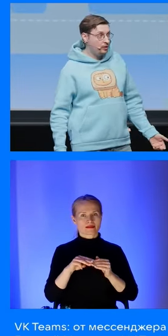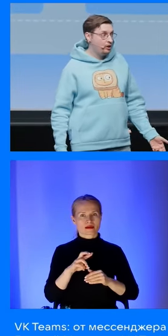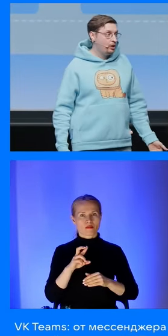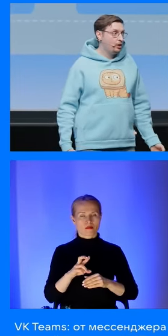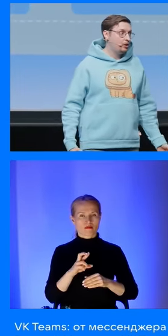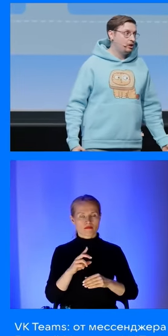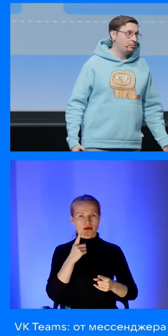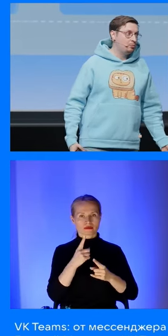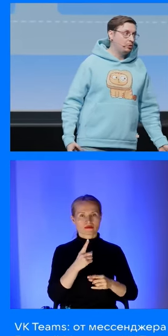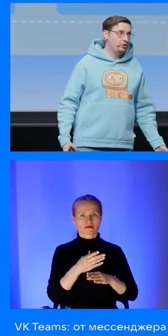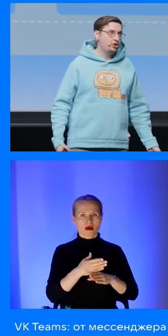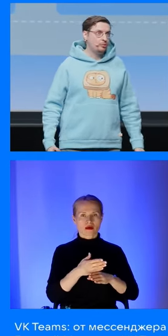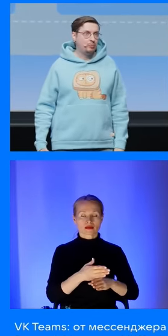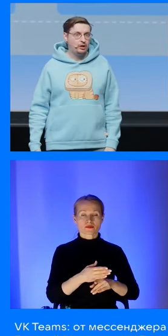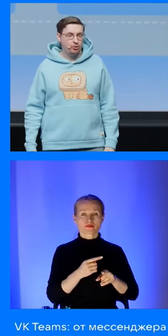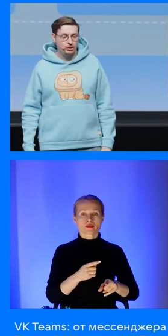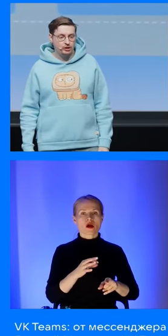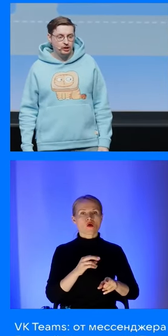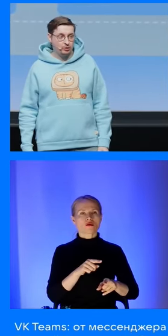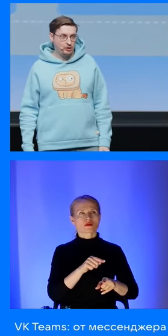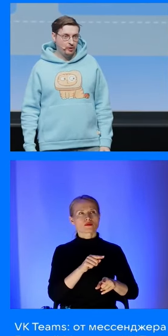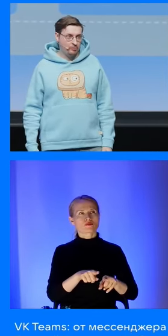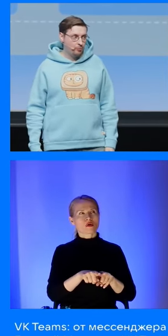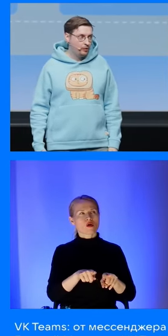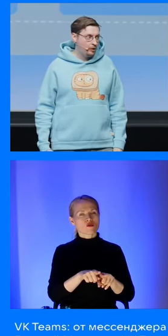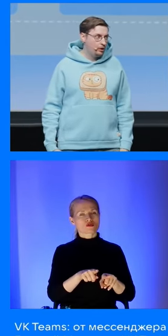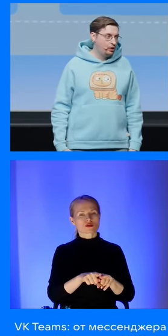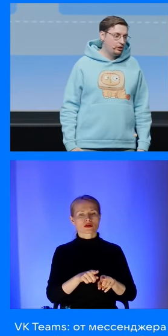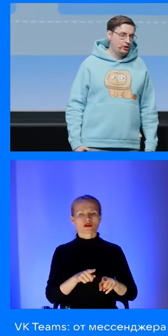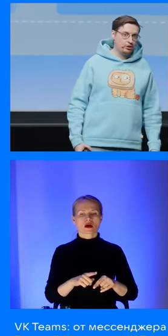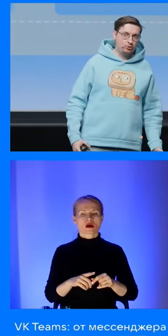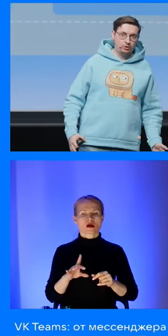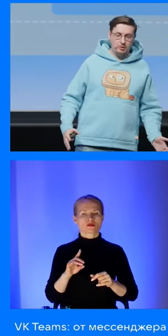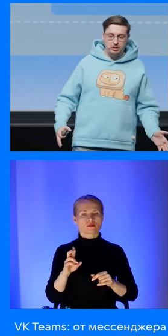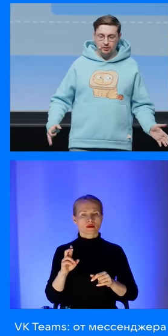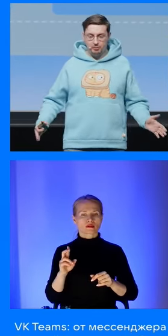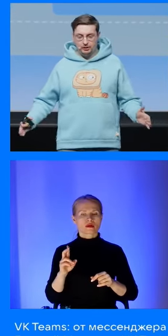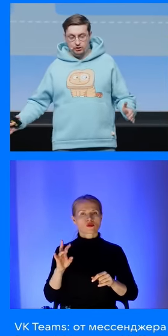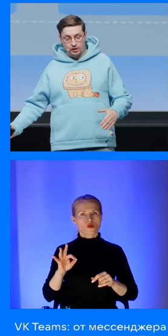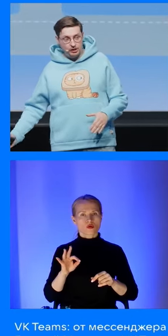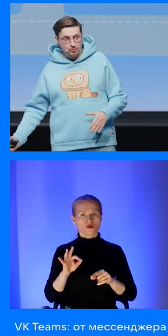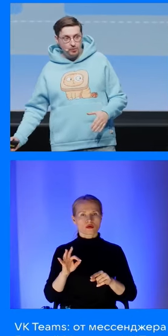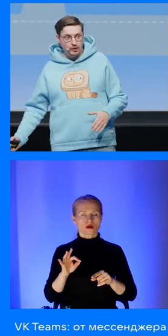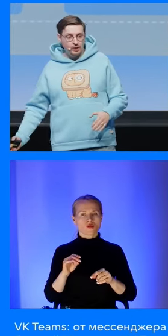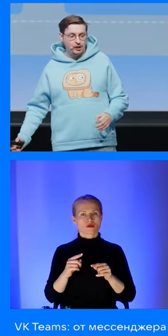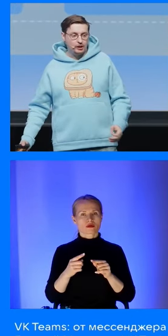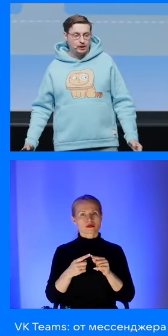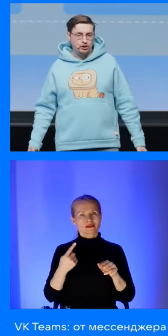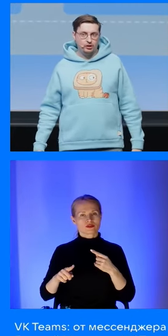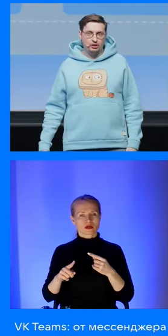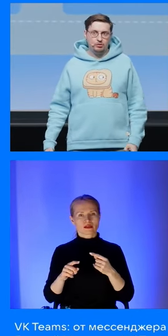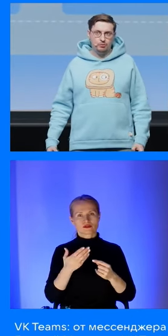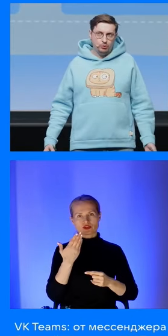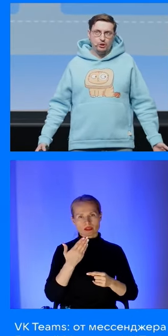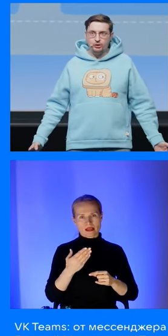надежно. Он чем-то похож на RocksDB. Единственное, что он оптимизирован под чтение, а